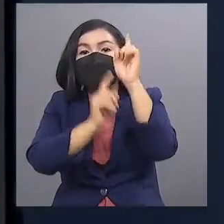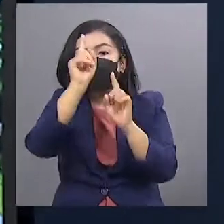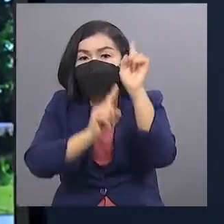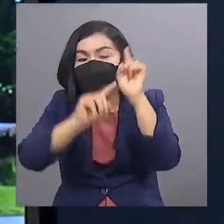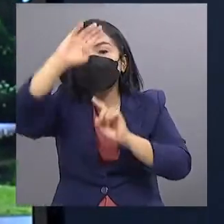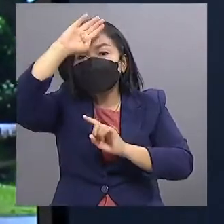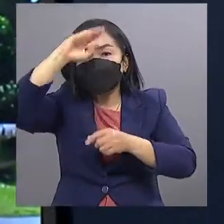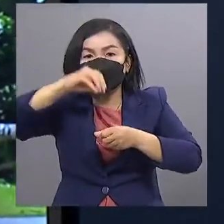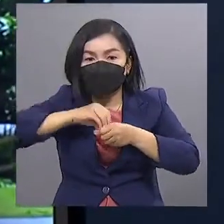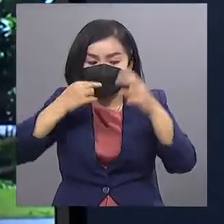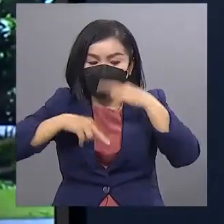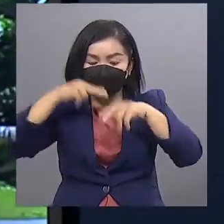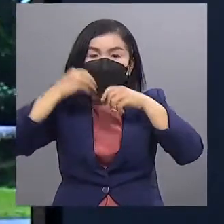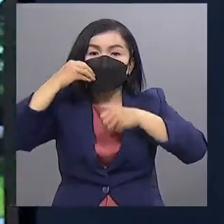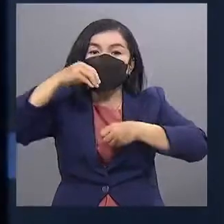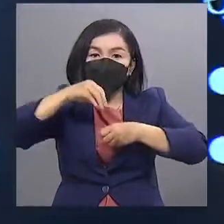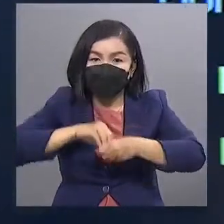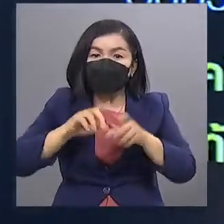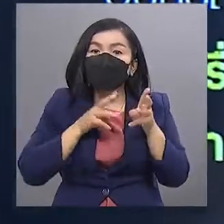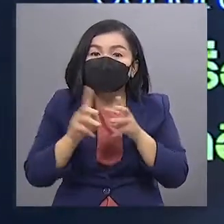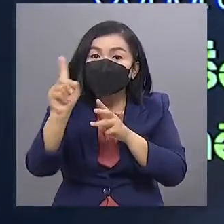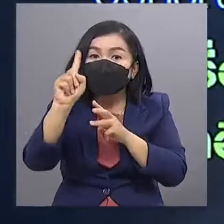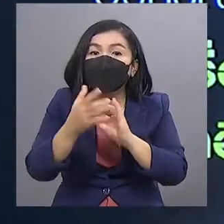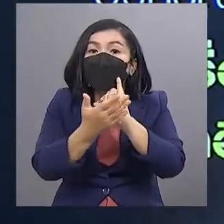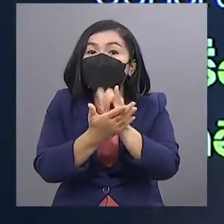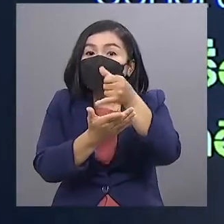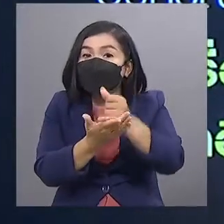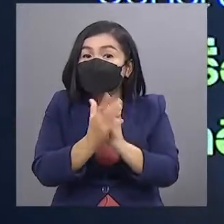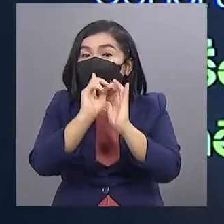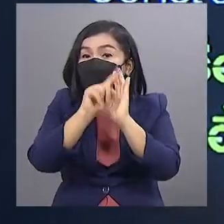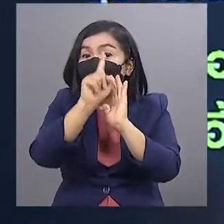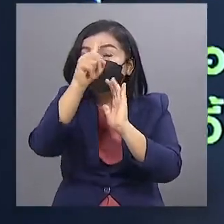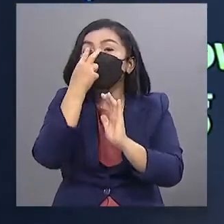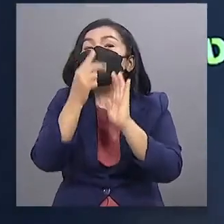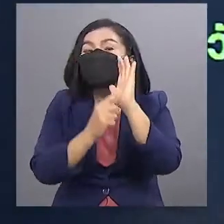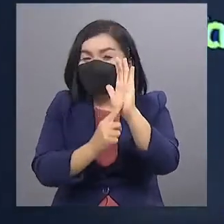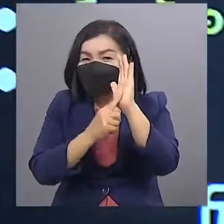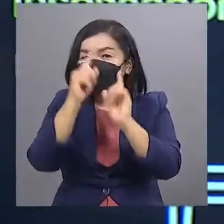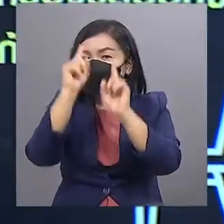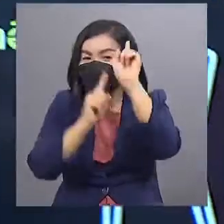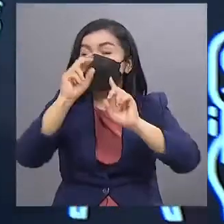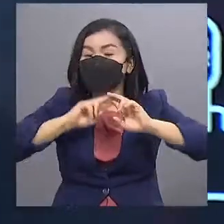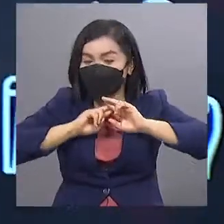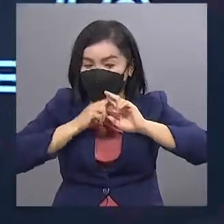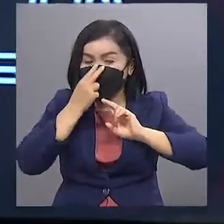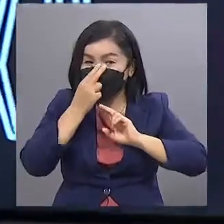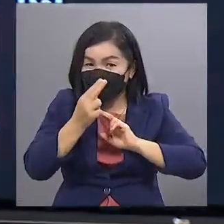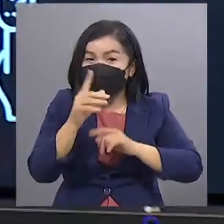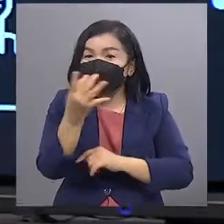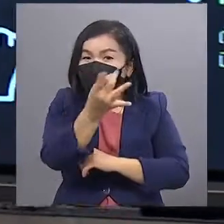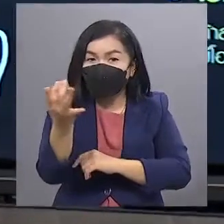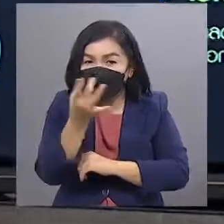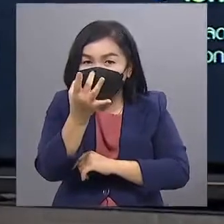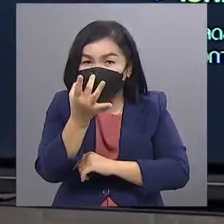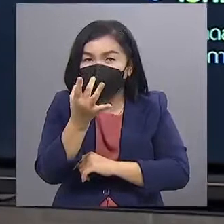คอการลกนั่ง 1 นทีครับทํายงไเดวันนี้ผมจะลองสาทิิให้ดูนะครคผชมอุปกรณที่ต้องมีก่อนเลยครับนี่เลยครั